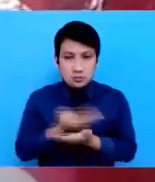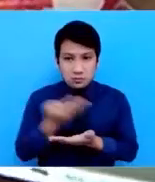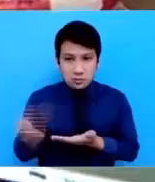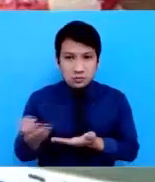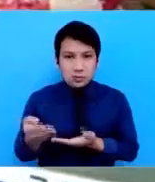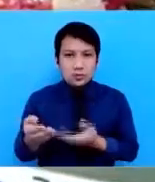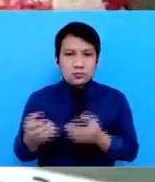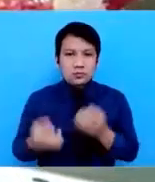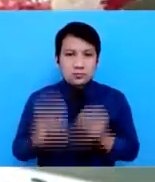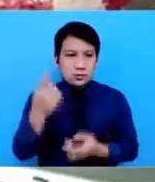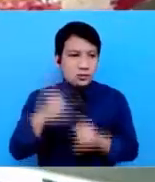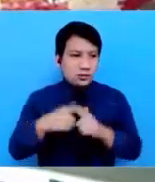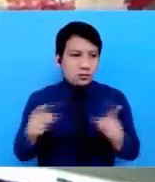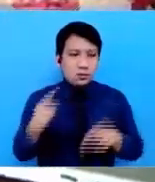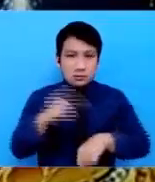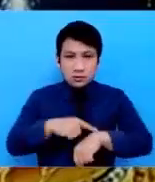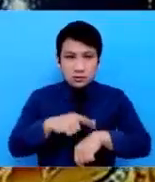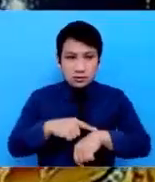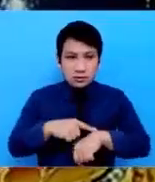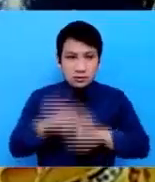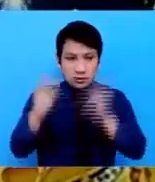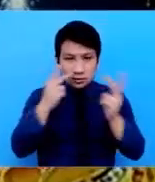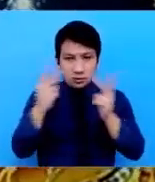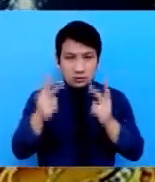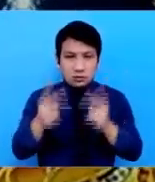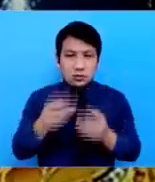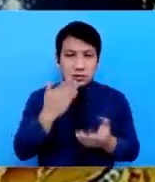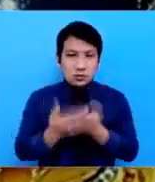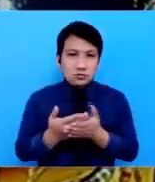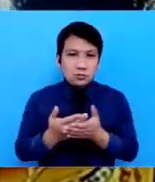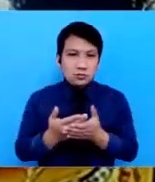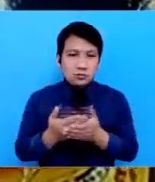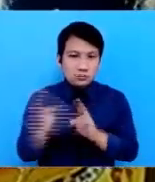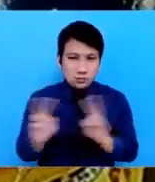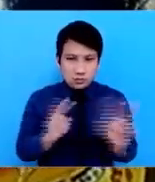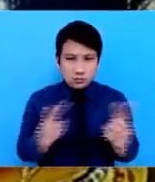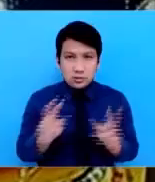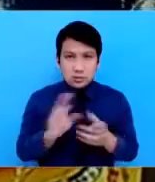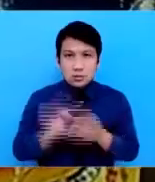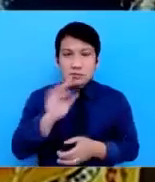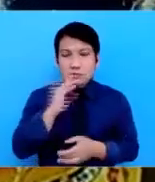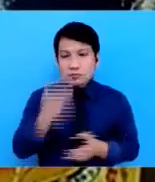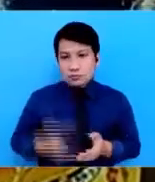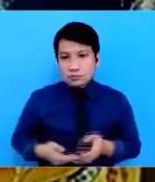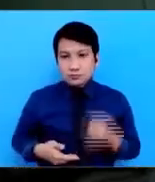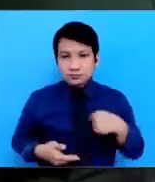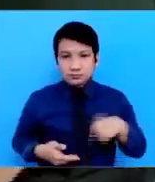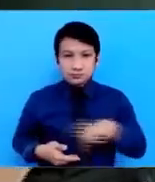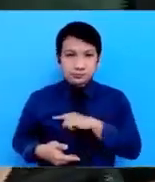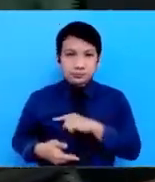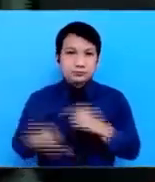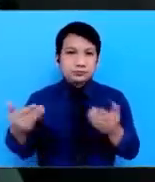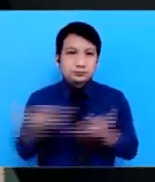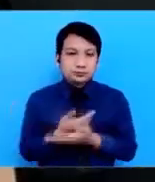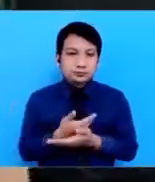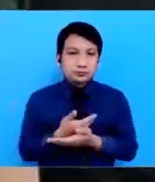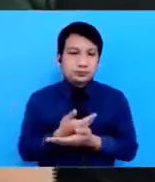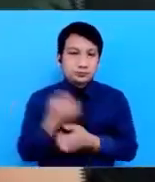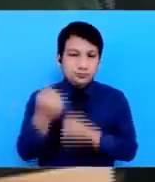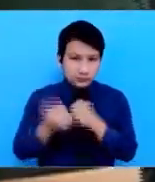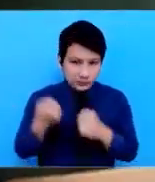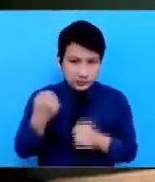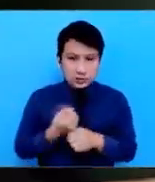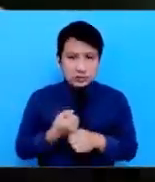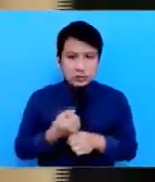ako ulit nagkaroon ng time para dumaan. Good vibes, good spirit. Welcome to the New Year. Ito namang si